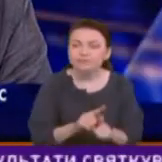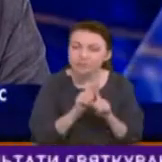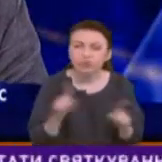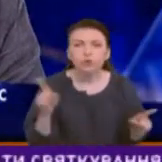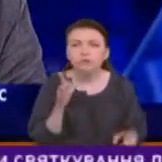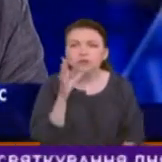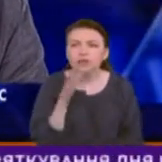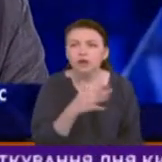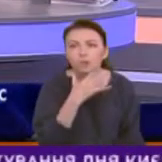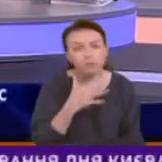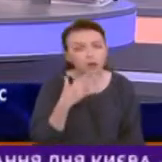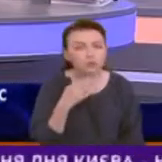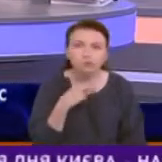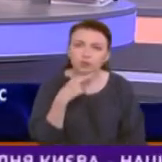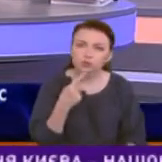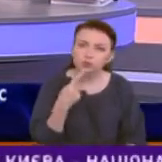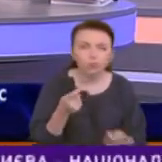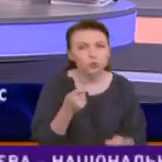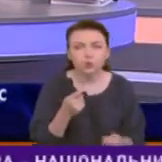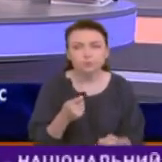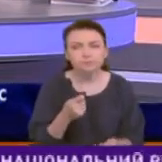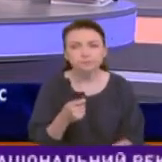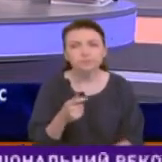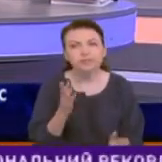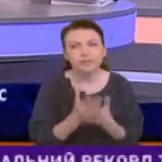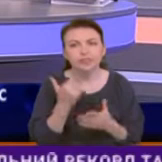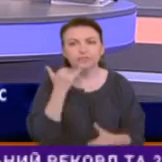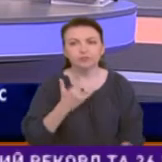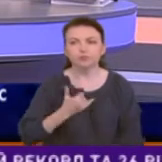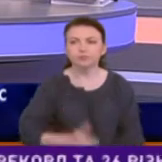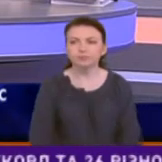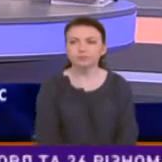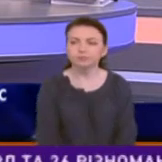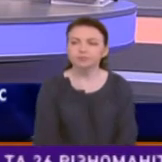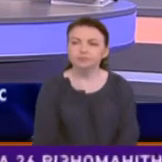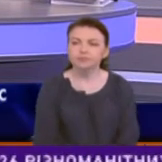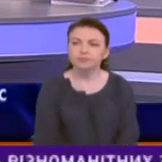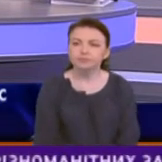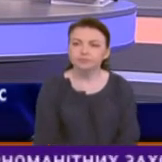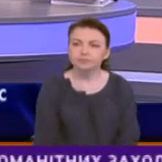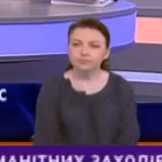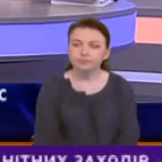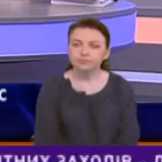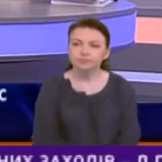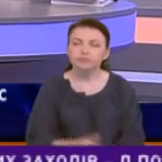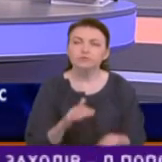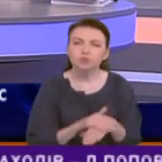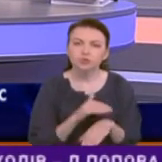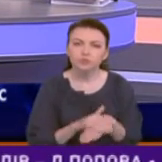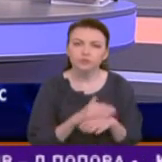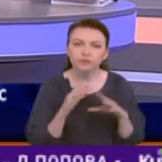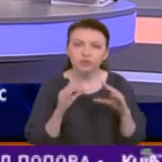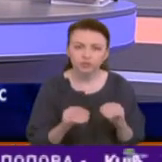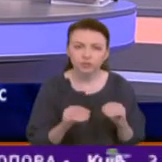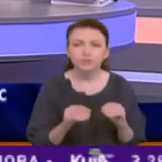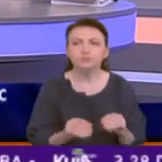хоча, звичайно, багато насторожує. В нас є телефонний дзвінок на цей момент. Алло, добрий вечір. Алло. Алло.